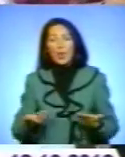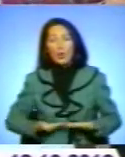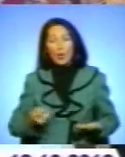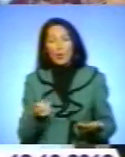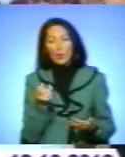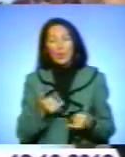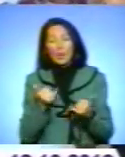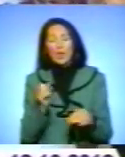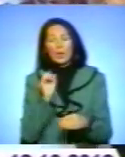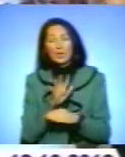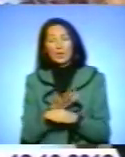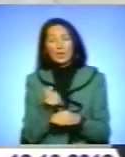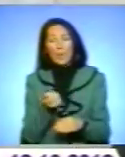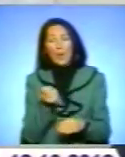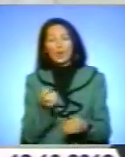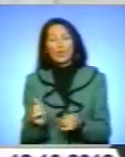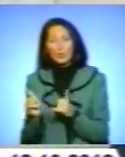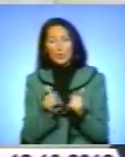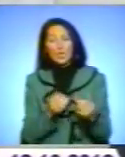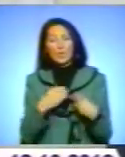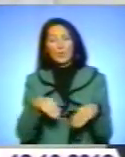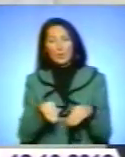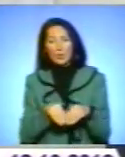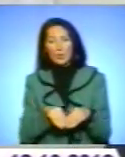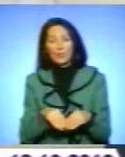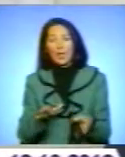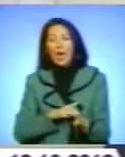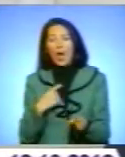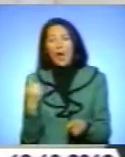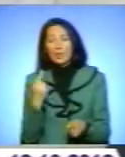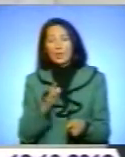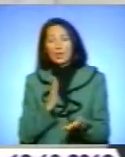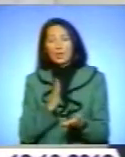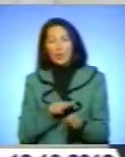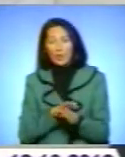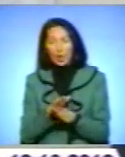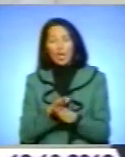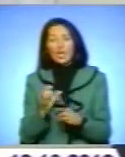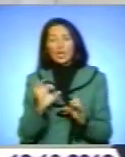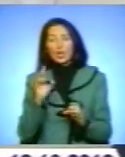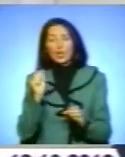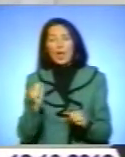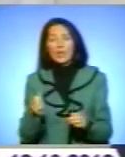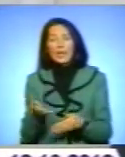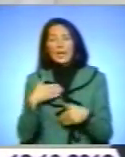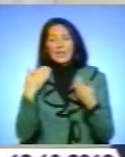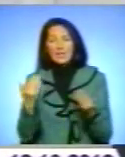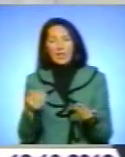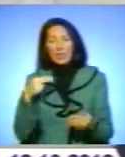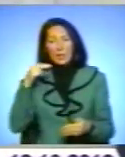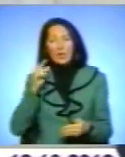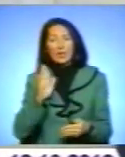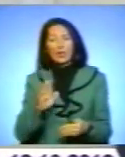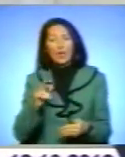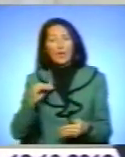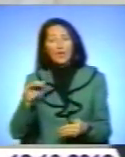допомоги малозабезпеченим сім'ям. Відзначу, що в області забезпечено виконання соціальних ініціатив президента України Віктора Федоровича Януковича,